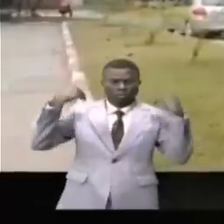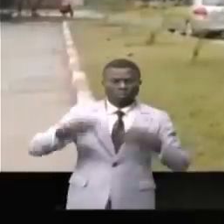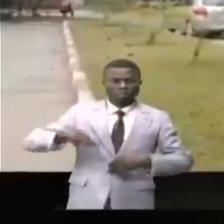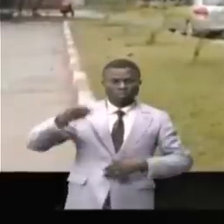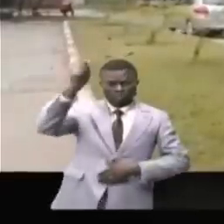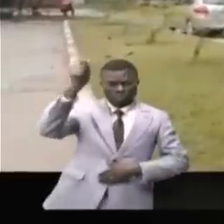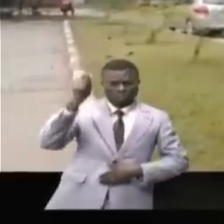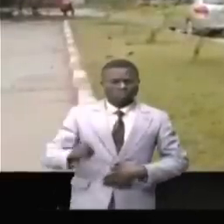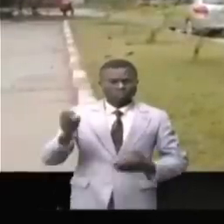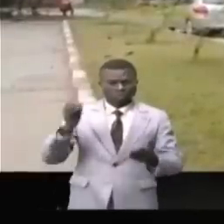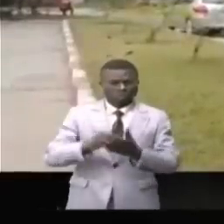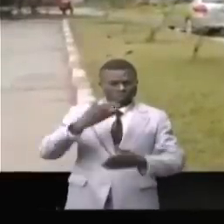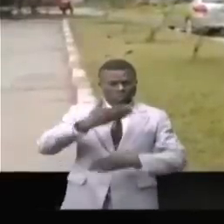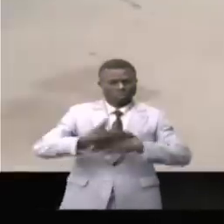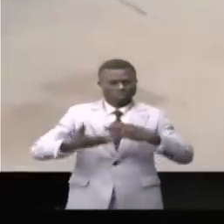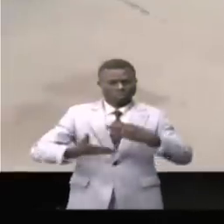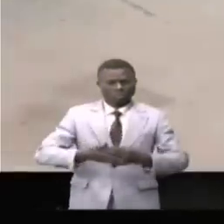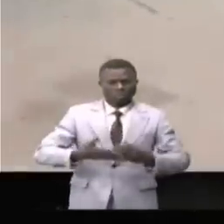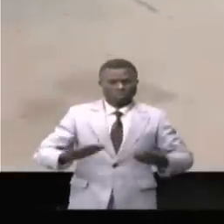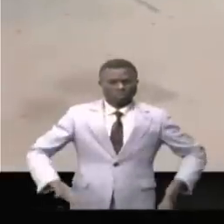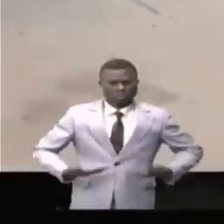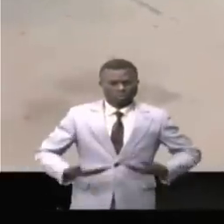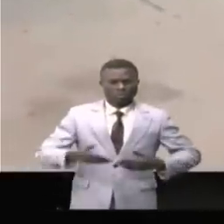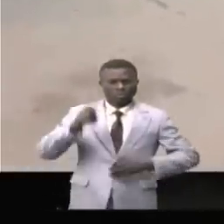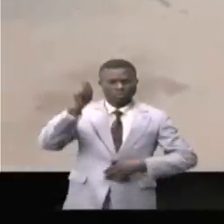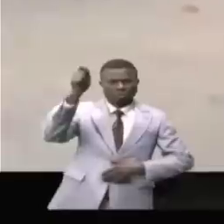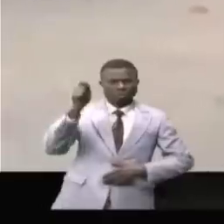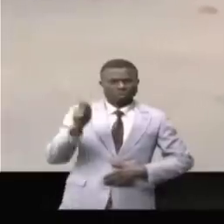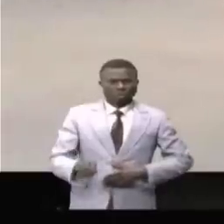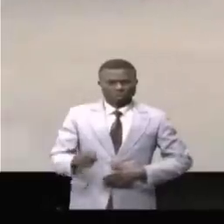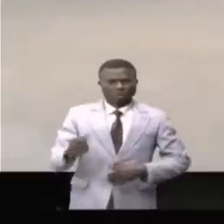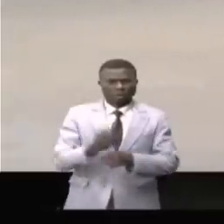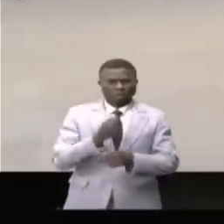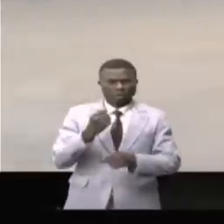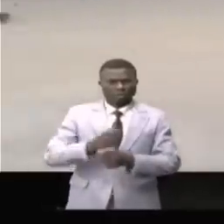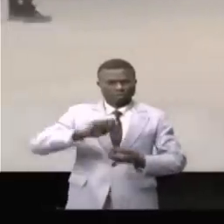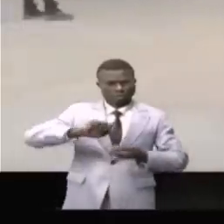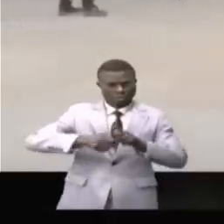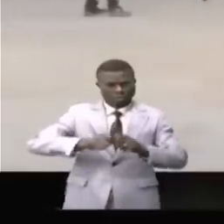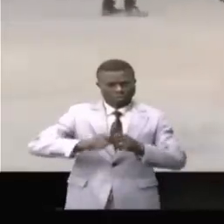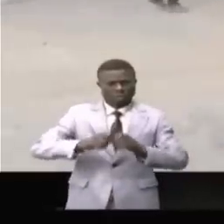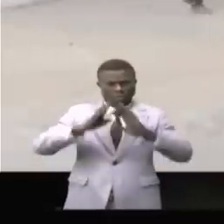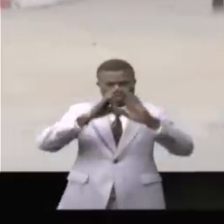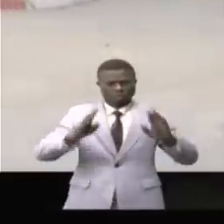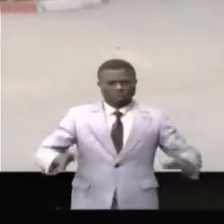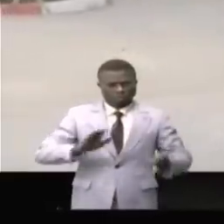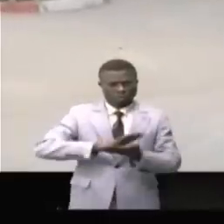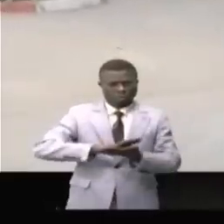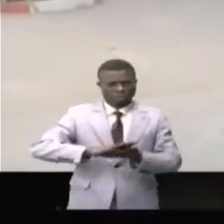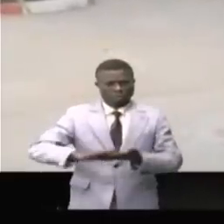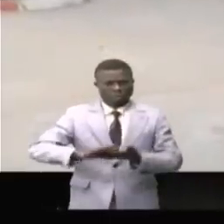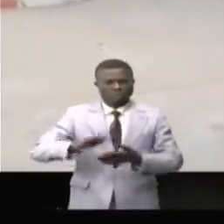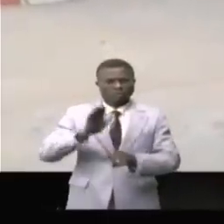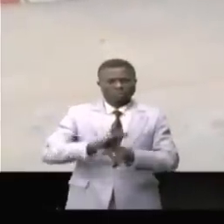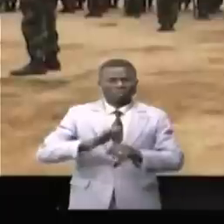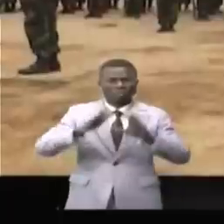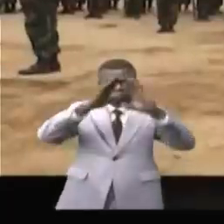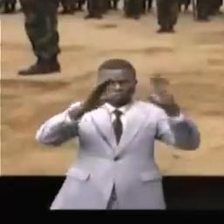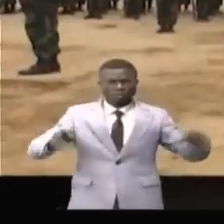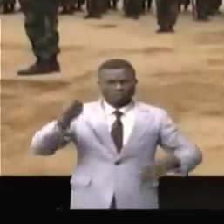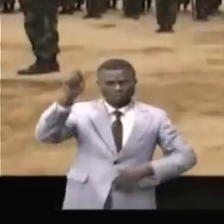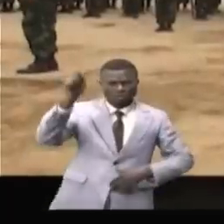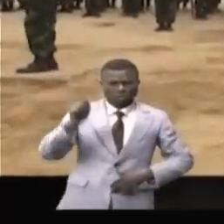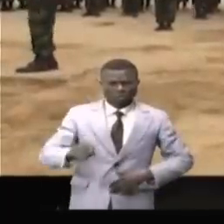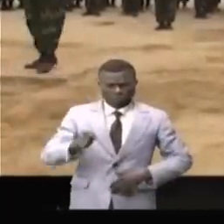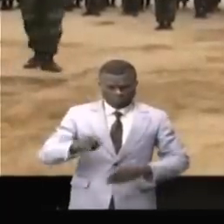été réfectionnés pour le bonheur de nos vaillants soldats. Les travaux de réhabilitation et d'assainissement des différents camps militaires sous